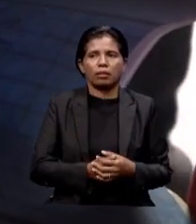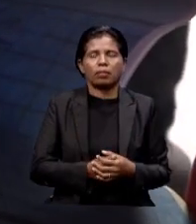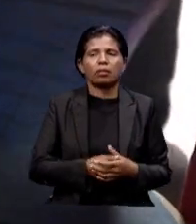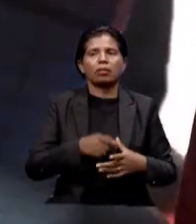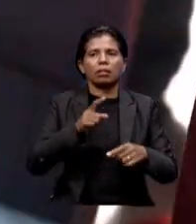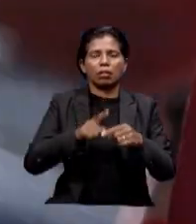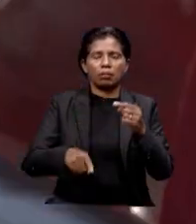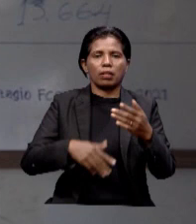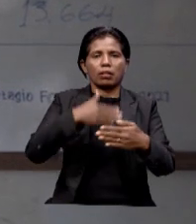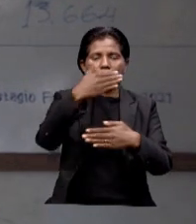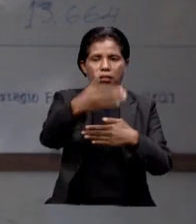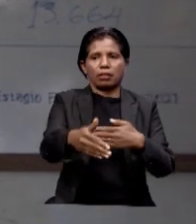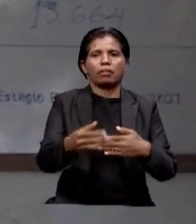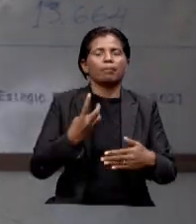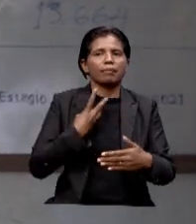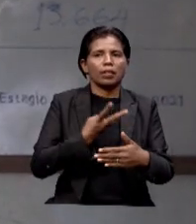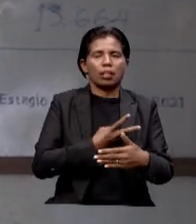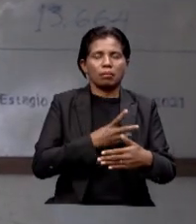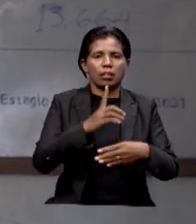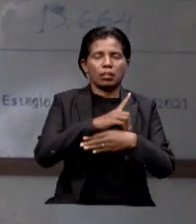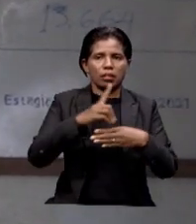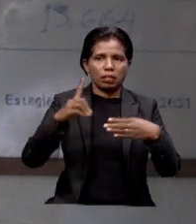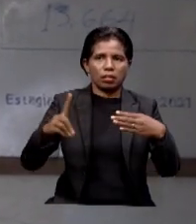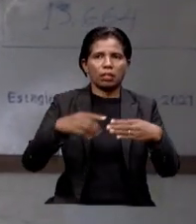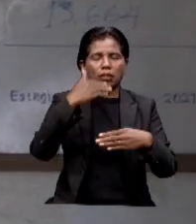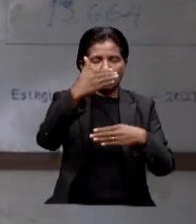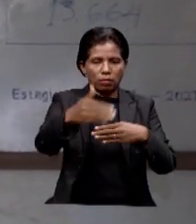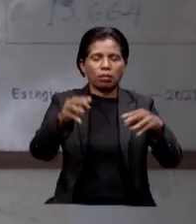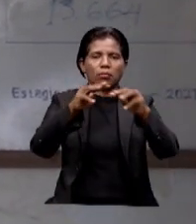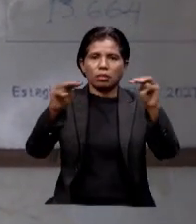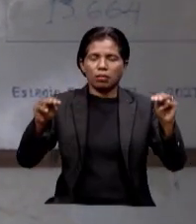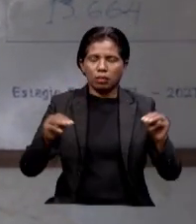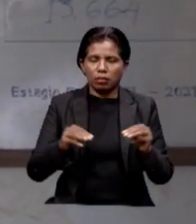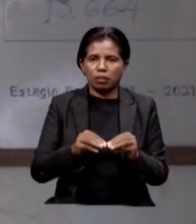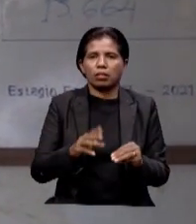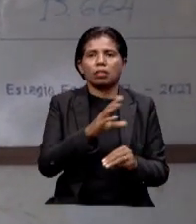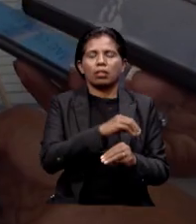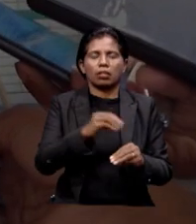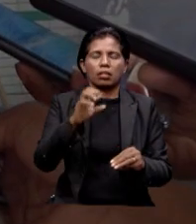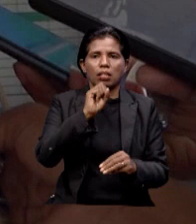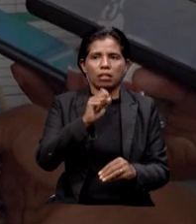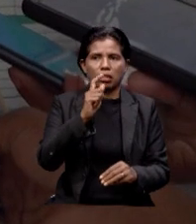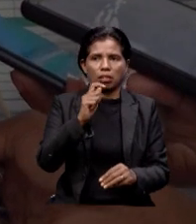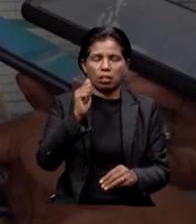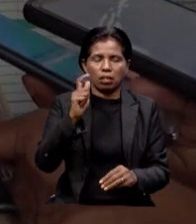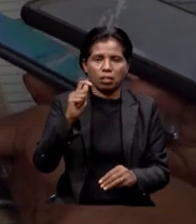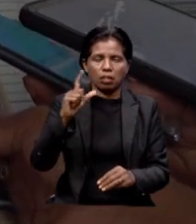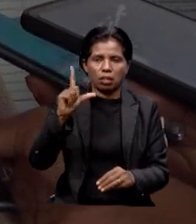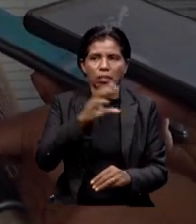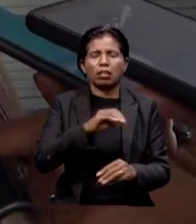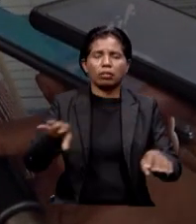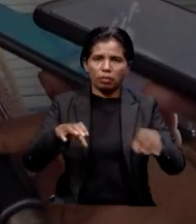hakat liuba amenya lida saune. Bato eha munisipu satang atau utang estatal. Tinggi iha hinder kene servis